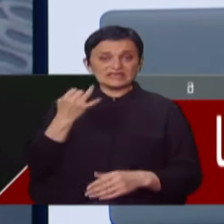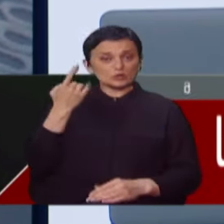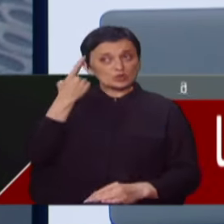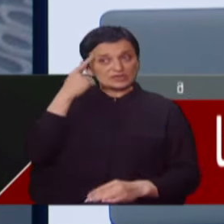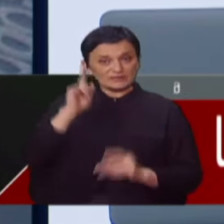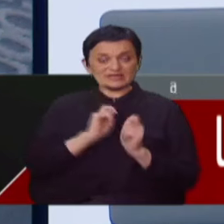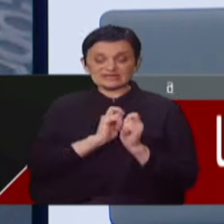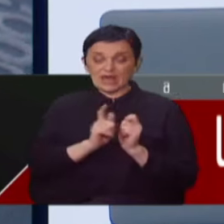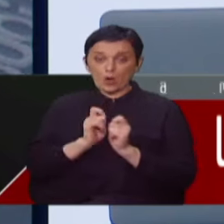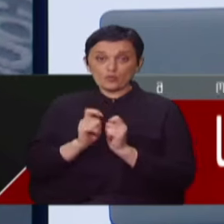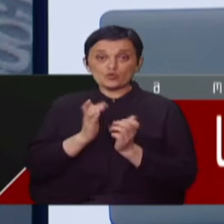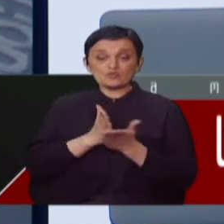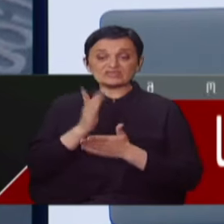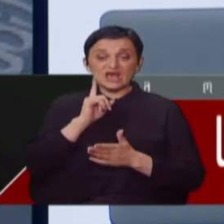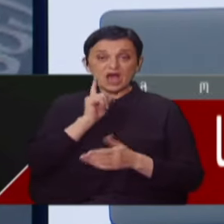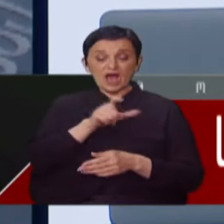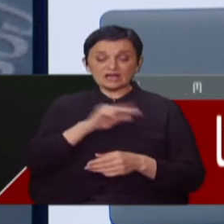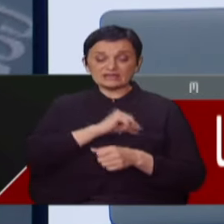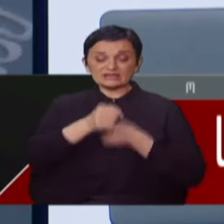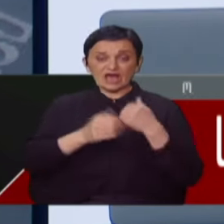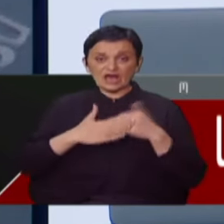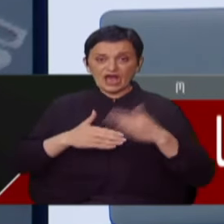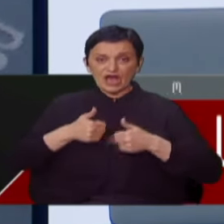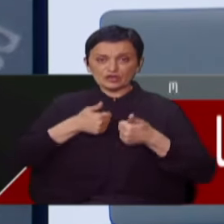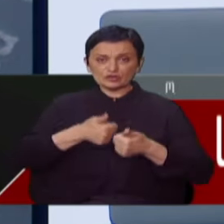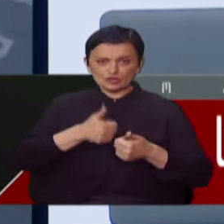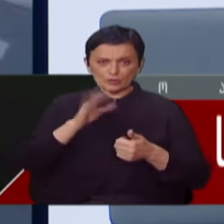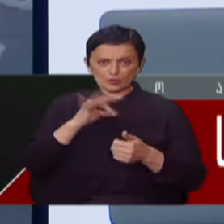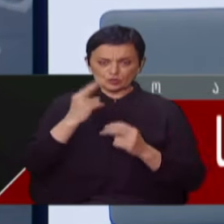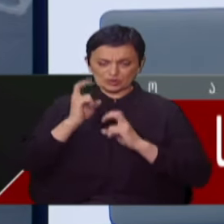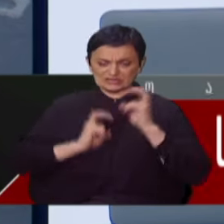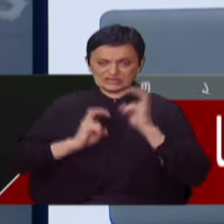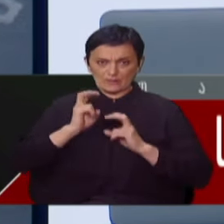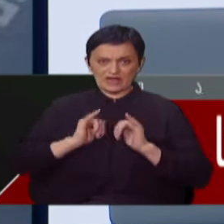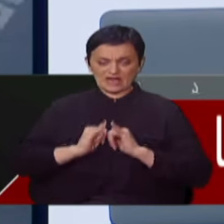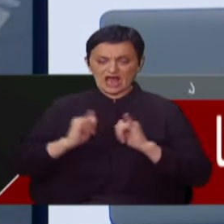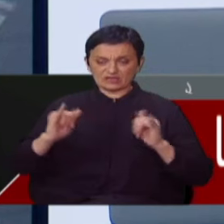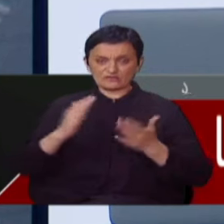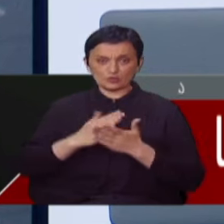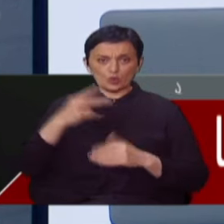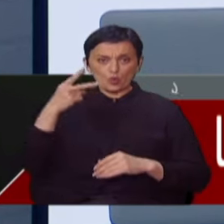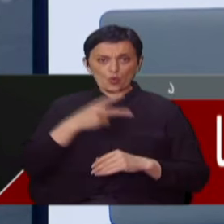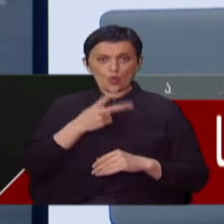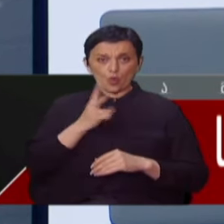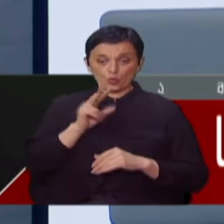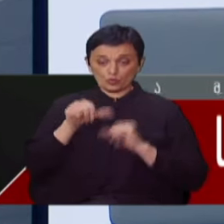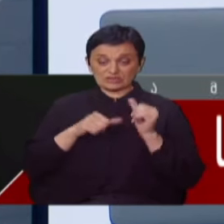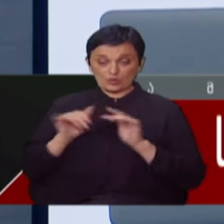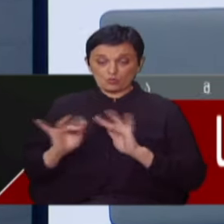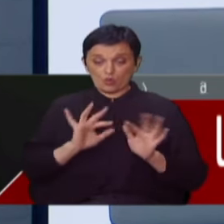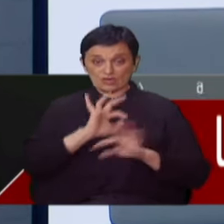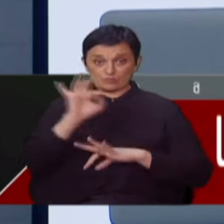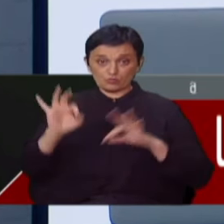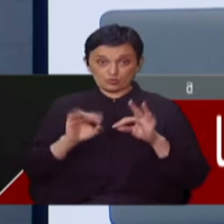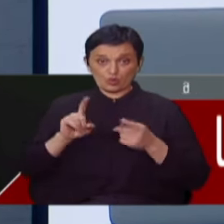იდეებს დაუფინანსებენ. მიზანი ახალგაზრდების დასაქმების ხელშეწყობა და სოციალური საწარმოების განვითარება. 2022 წლიდან მოქმედი